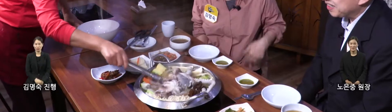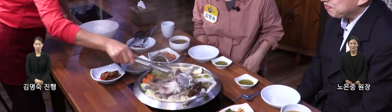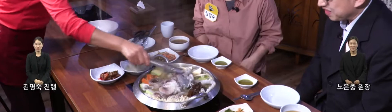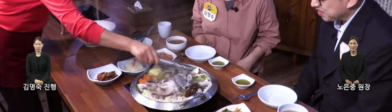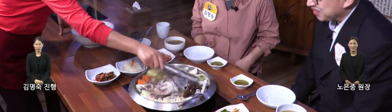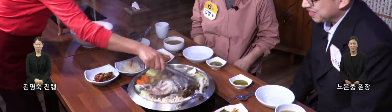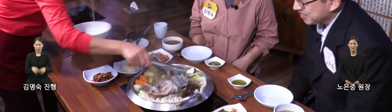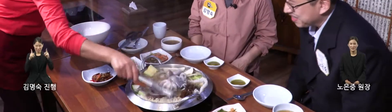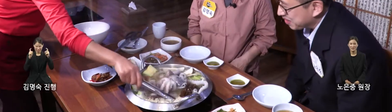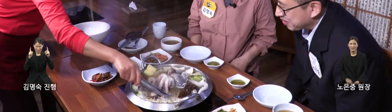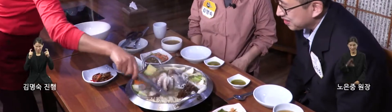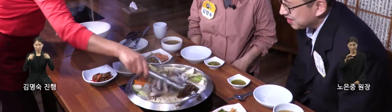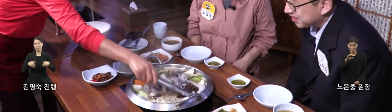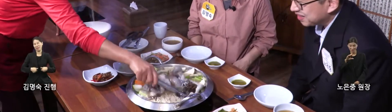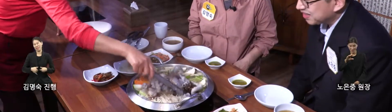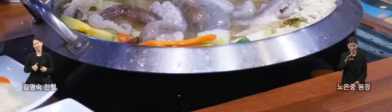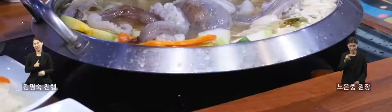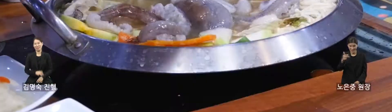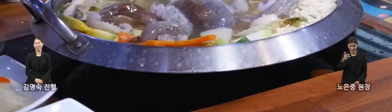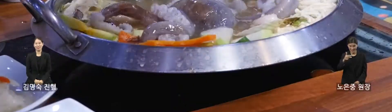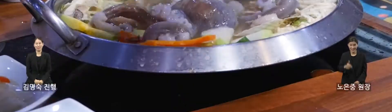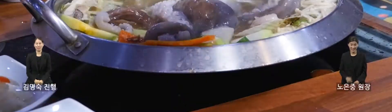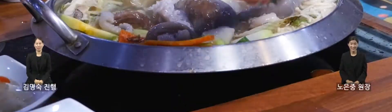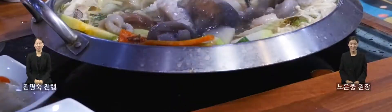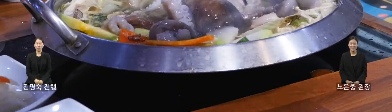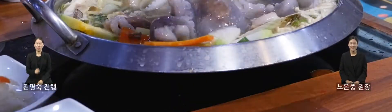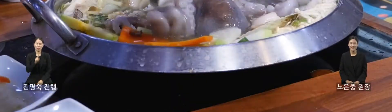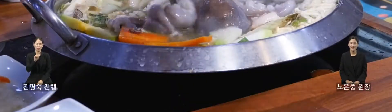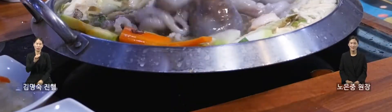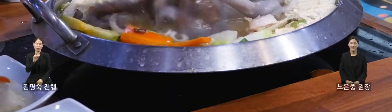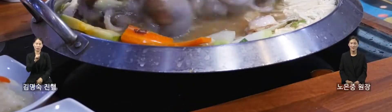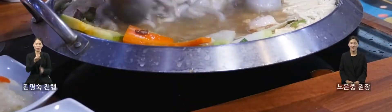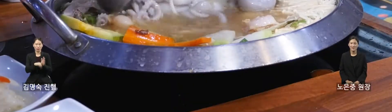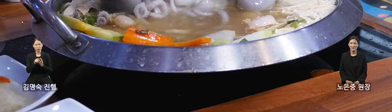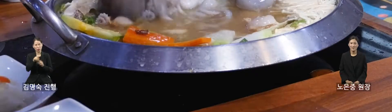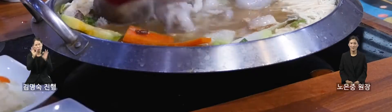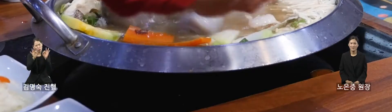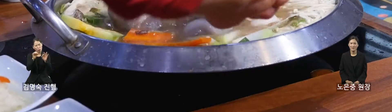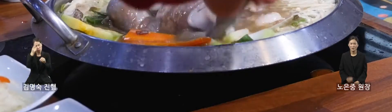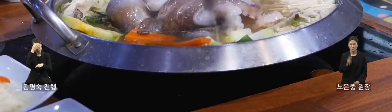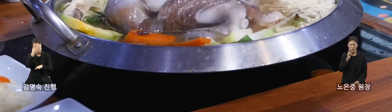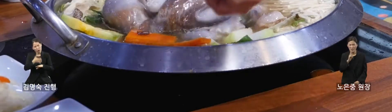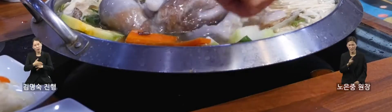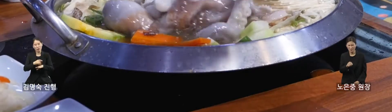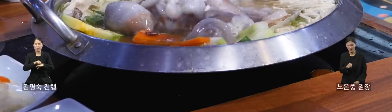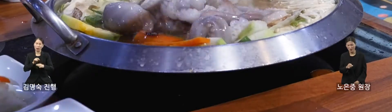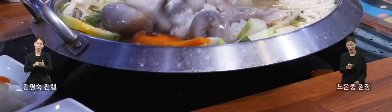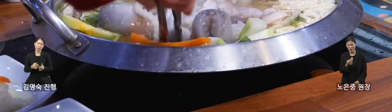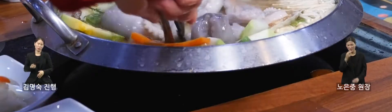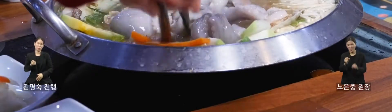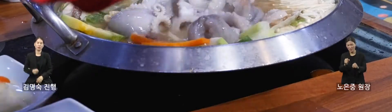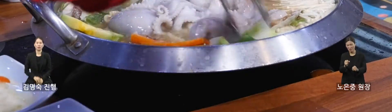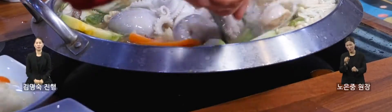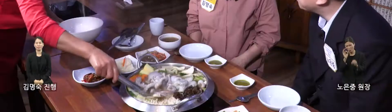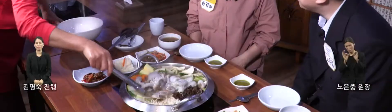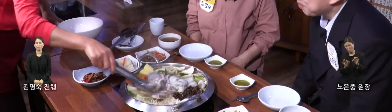찍어줘야 되는데. 찍으세요. 좀 어느 때는요, 미안하기도 잔인한데요, 해요. 잔인한데요, 저희가 네, 너무. 좀 미안하기도 한데. 예, 이걸